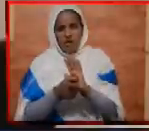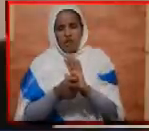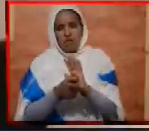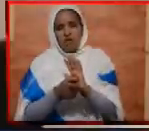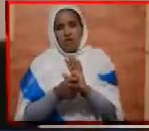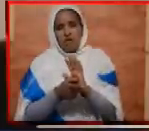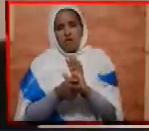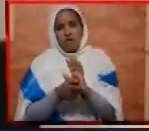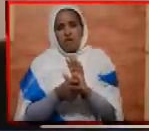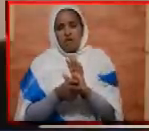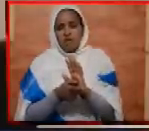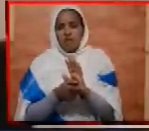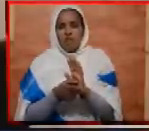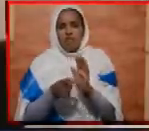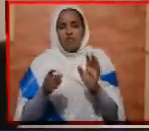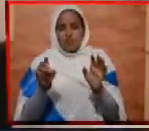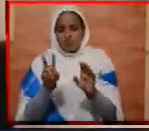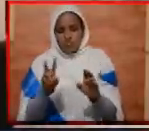ለምሳሌ